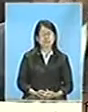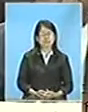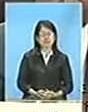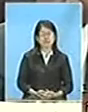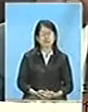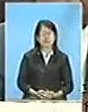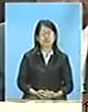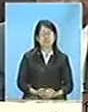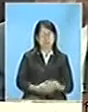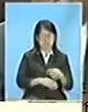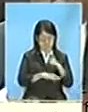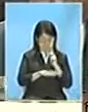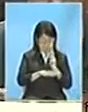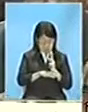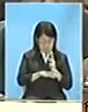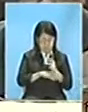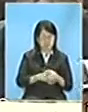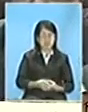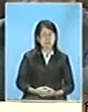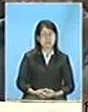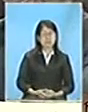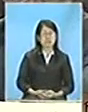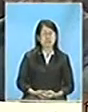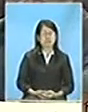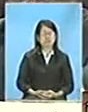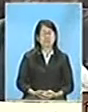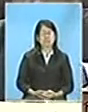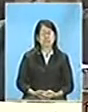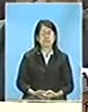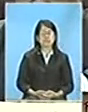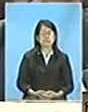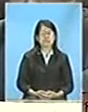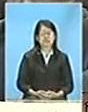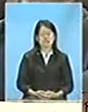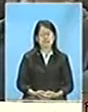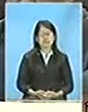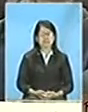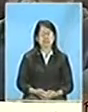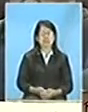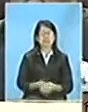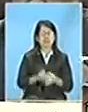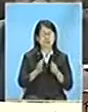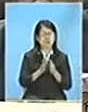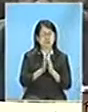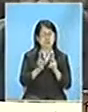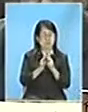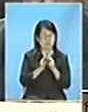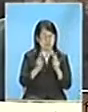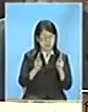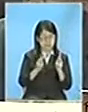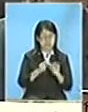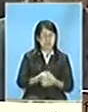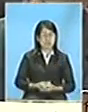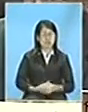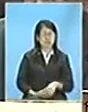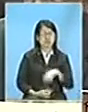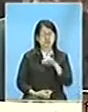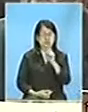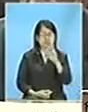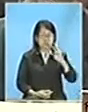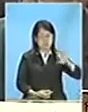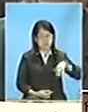ครับครับเรียนท่านประธานและท่านคณะกรรมการวุฒิสมาชิกที่เคาร